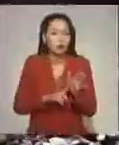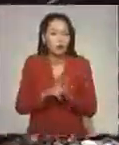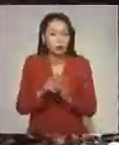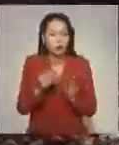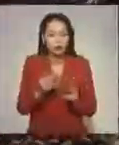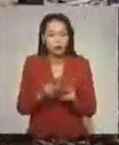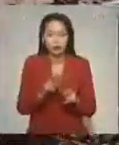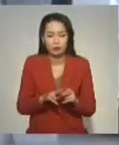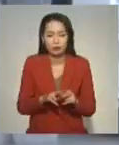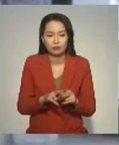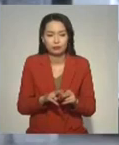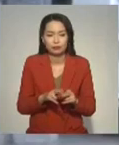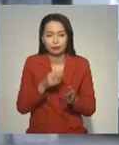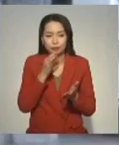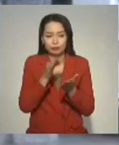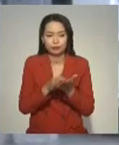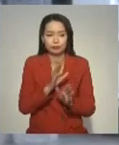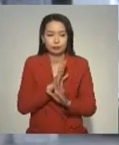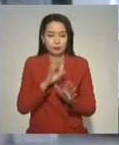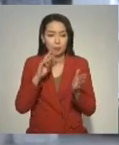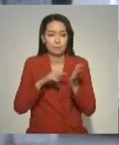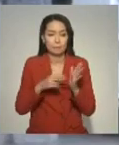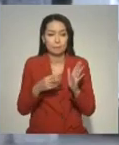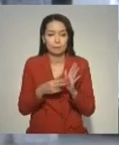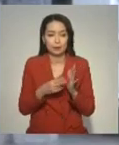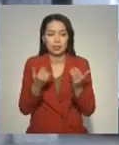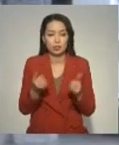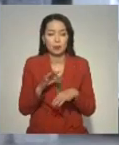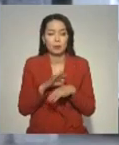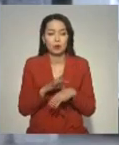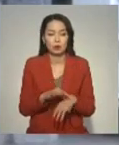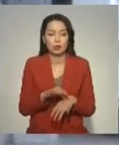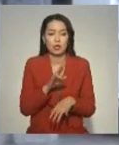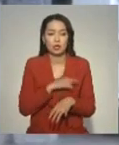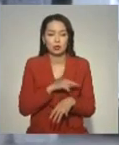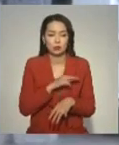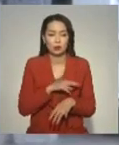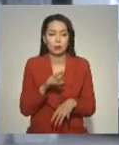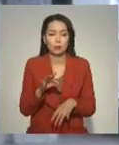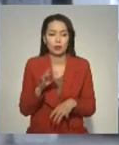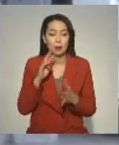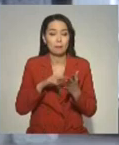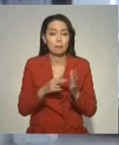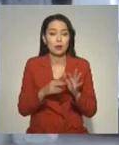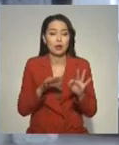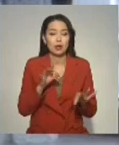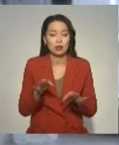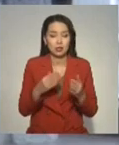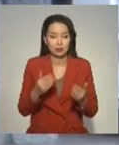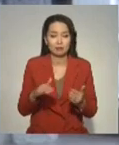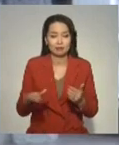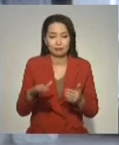ЖКХ так и не назвали. В плане у нас сейчас проводятся работы по проектированию жилых